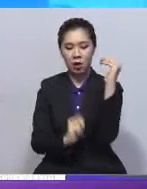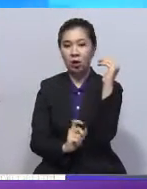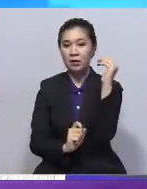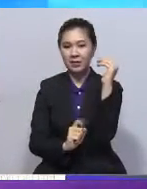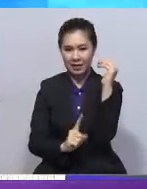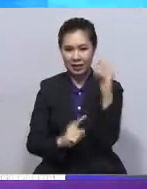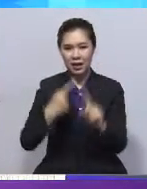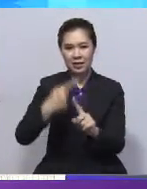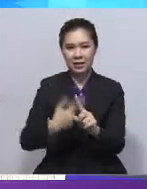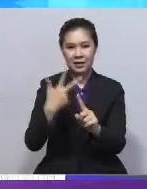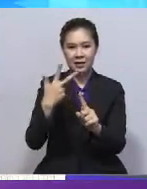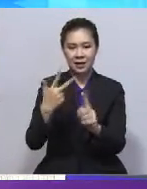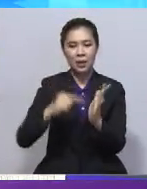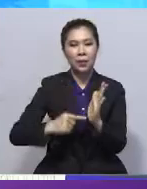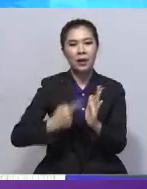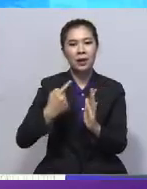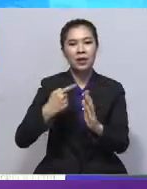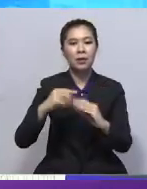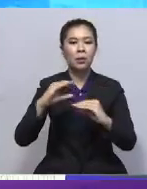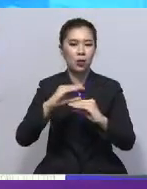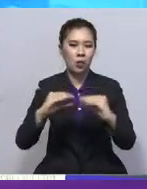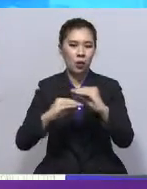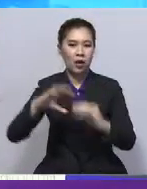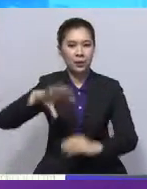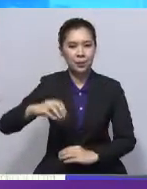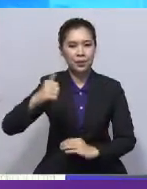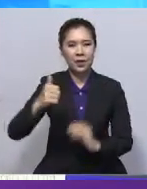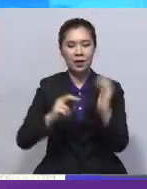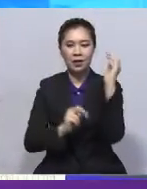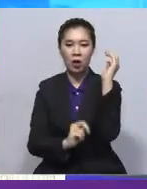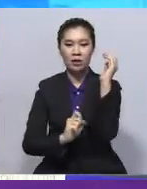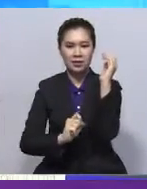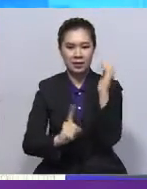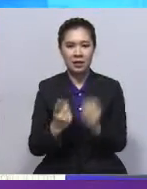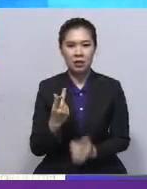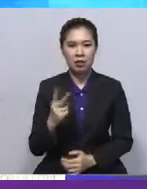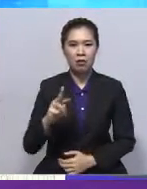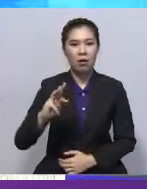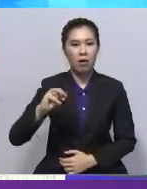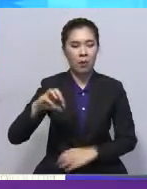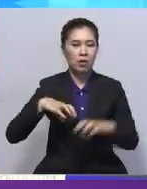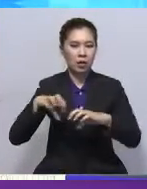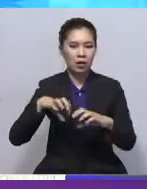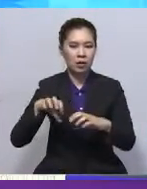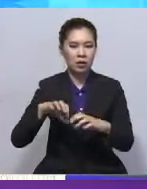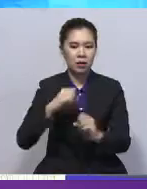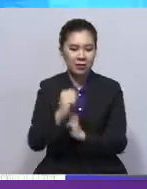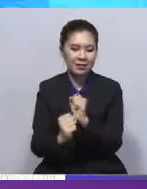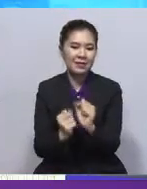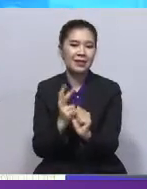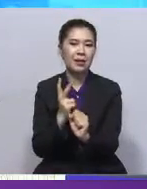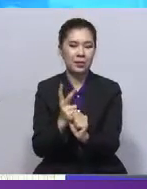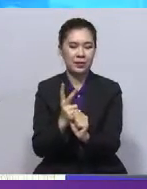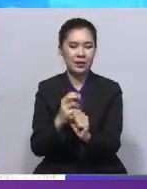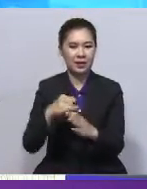าดว่ามีนาคมนี้ก็เริ่มโครงการบรรเทาอุทกภัยเมืองนครศรีธรรมราชหลังครม.เร่งรัดก่อสร้างให้แล้วเสร็จใน3ปีนี้ค่